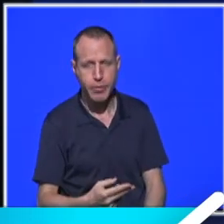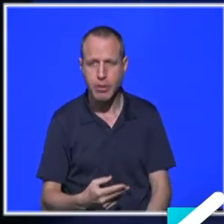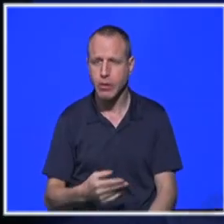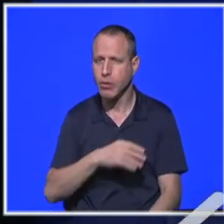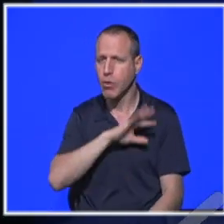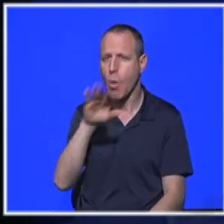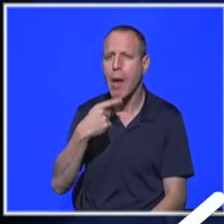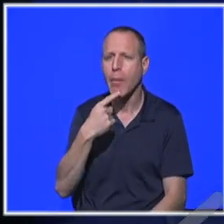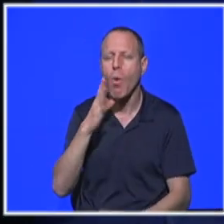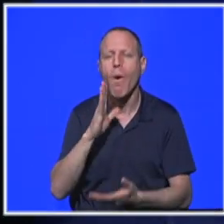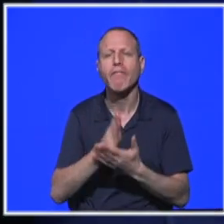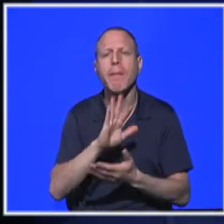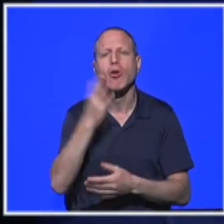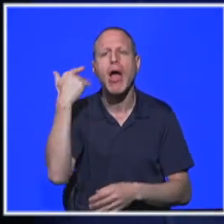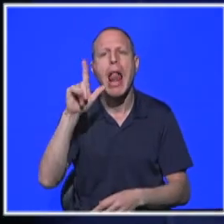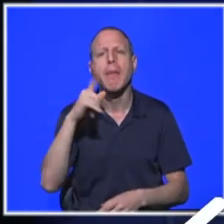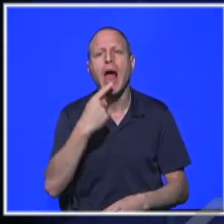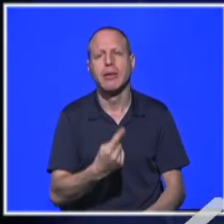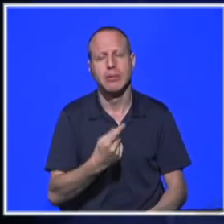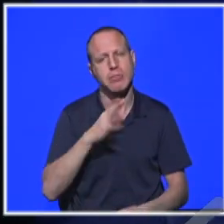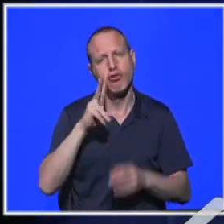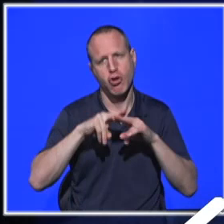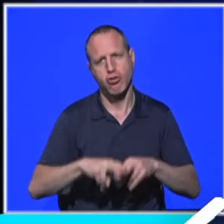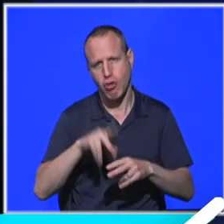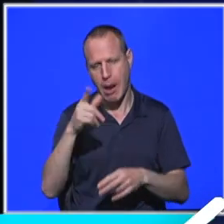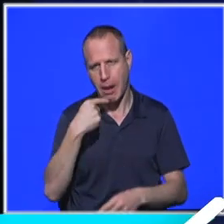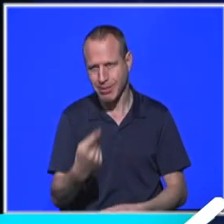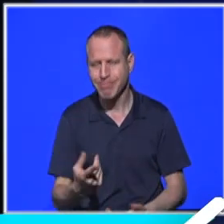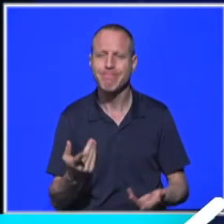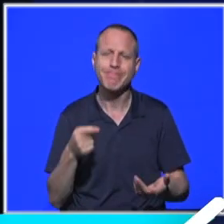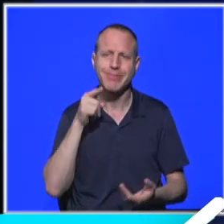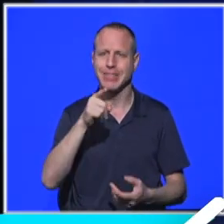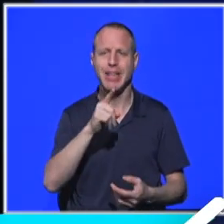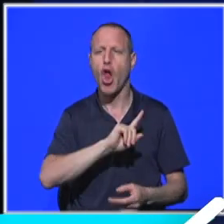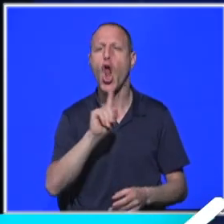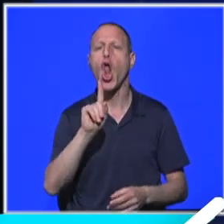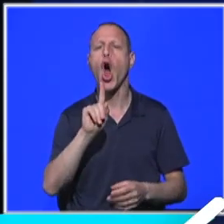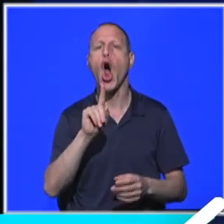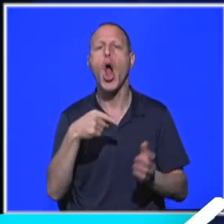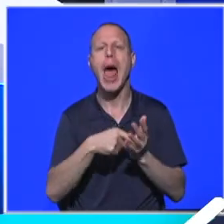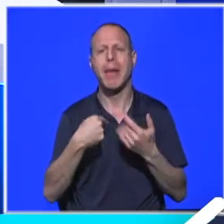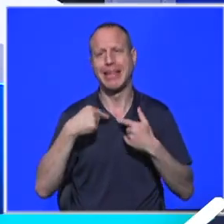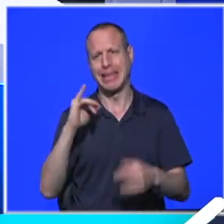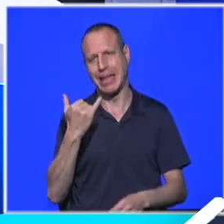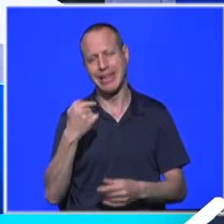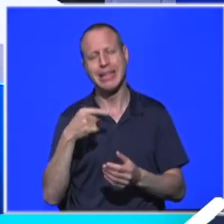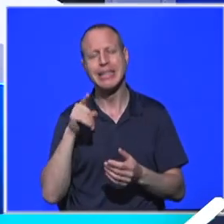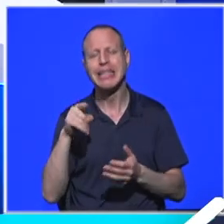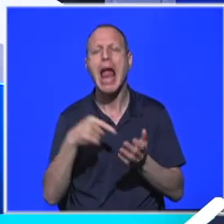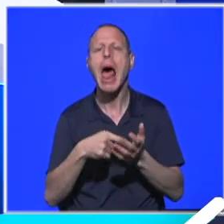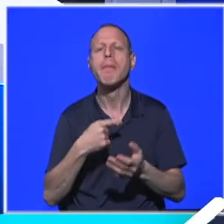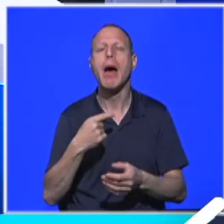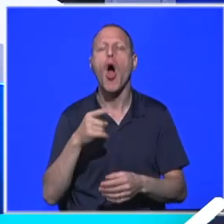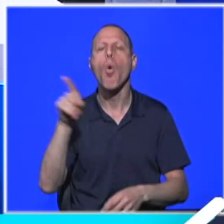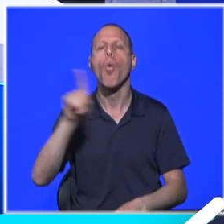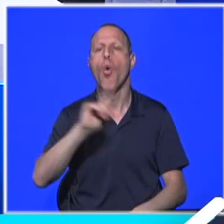אמרו את כל מה שהיה להם להגיד. ולכן כל מה שנשאר להם להגיד, זה לא למה אני כן, אלא למה הוא לא. מה, למה הדבר דומה? זה שני